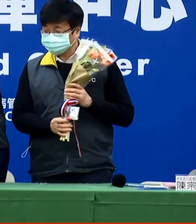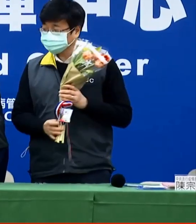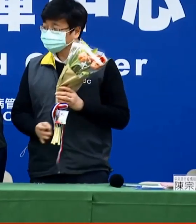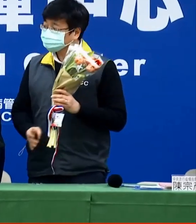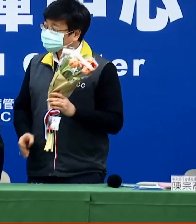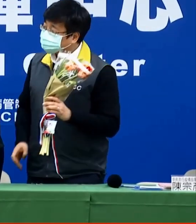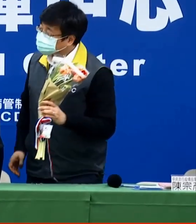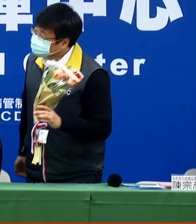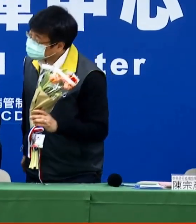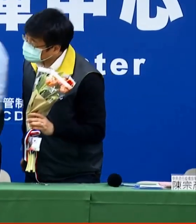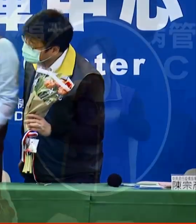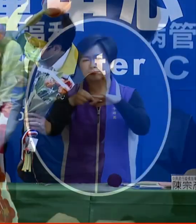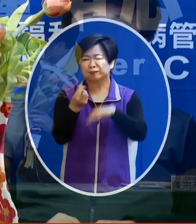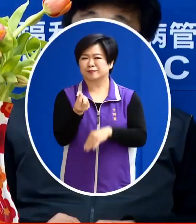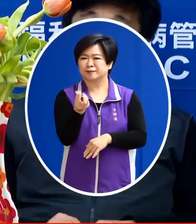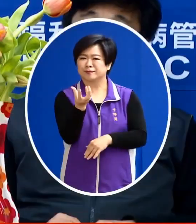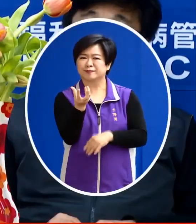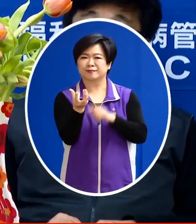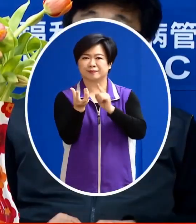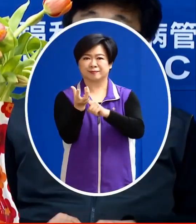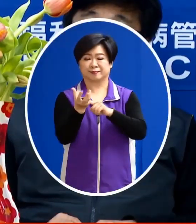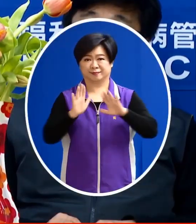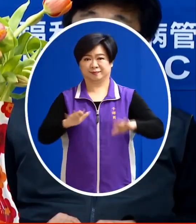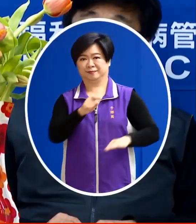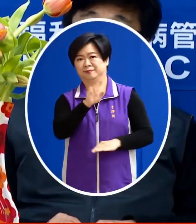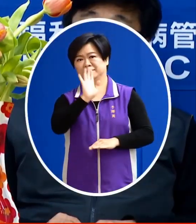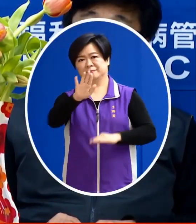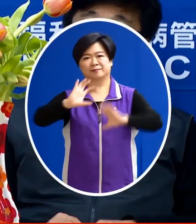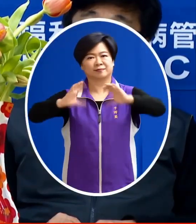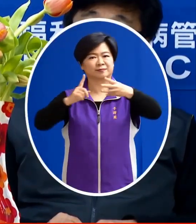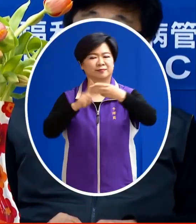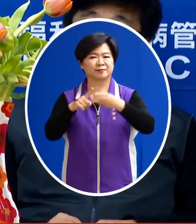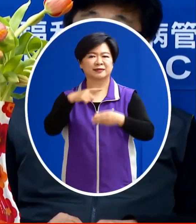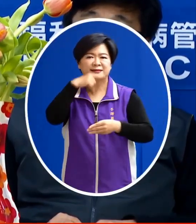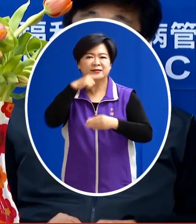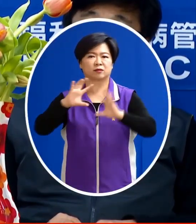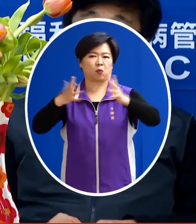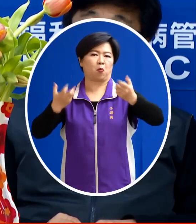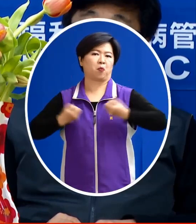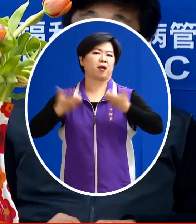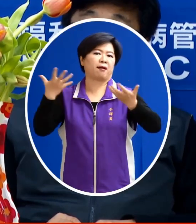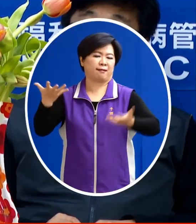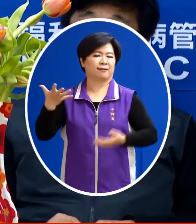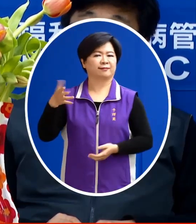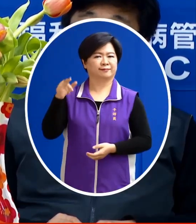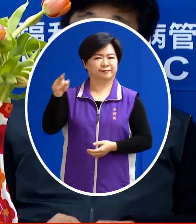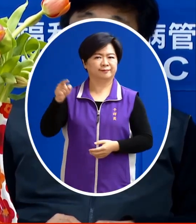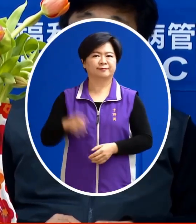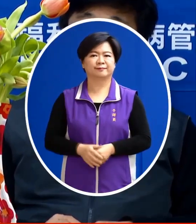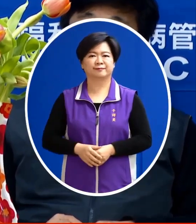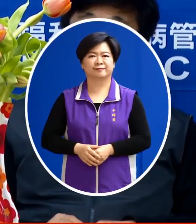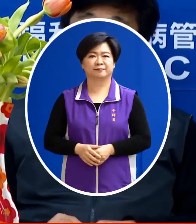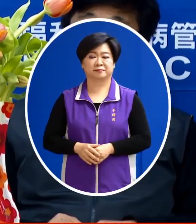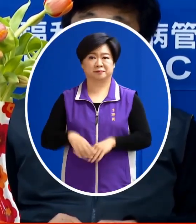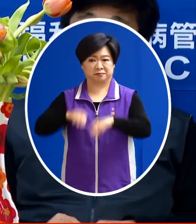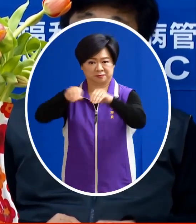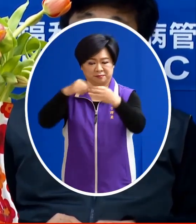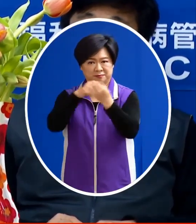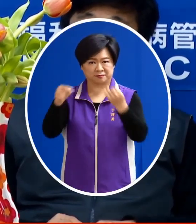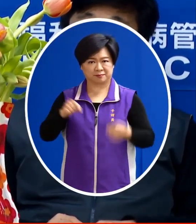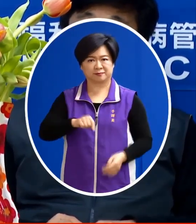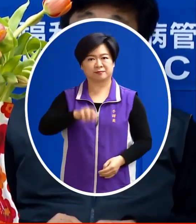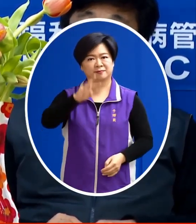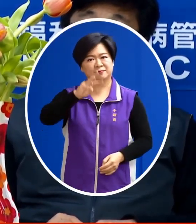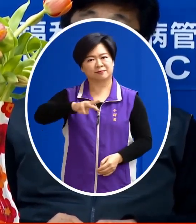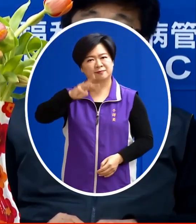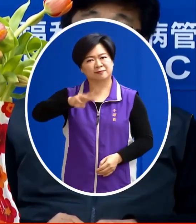の陳志忠部長をはじめとした主要幹部5人は、チューリップを手に現れました。これらの